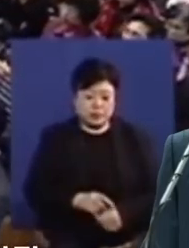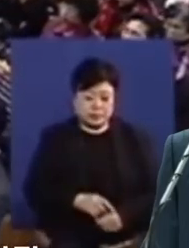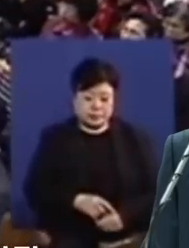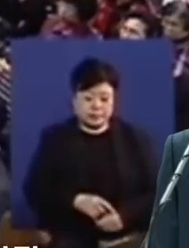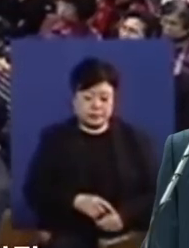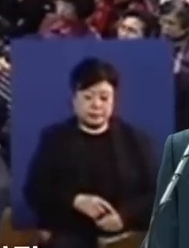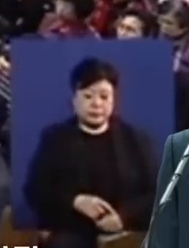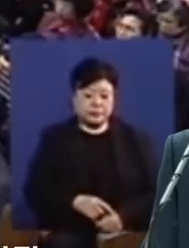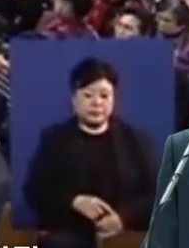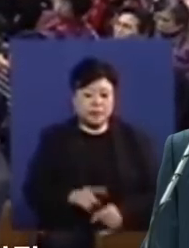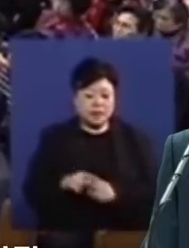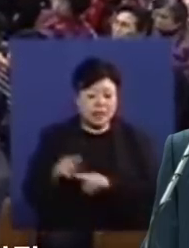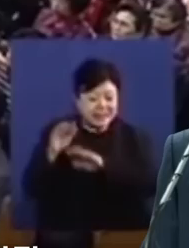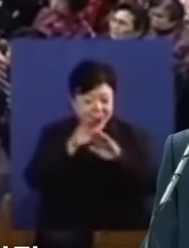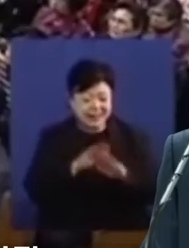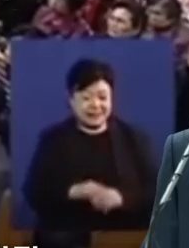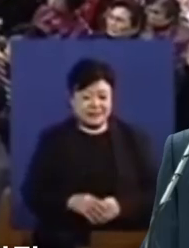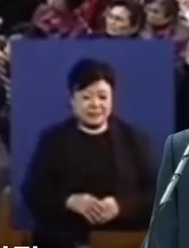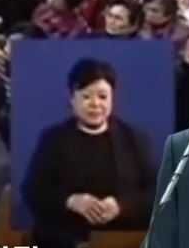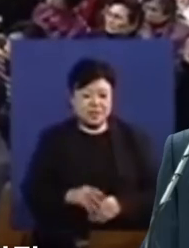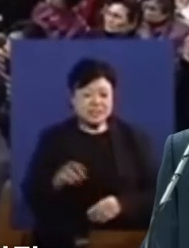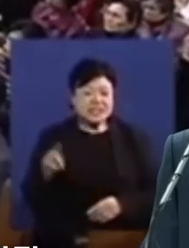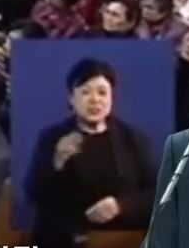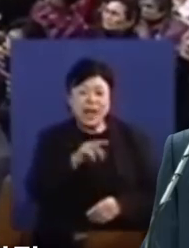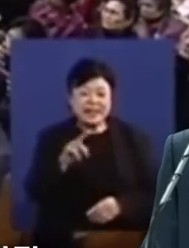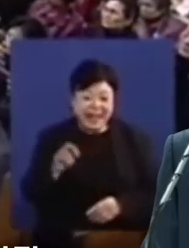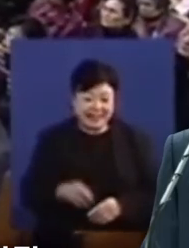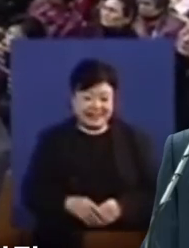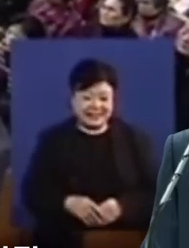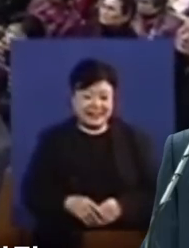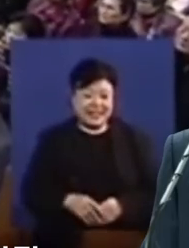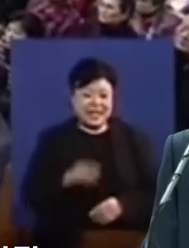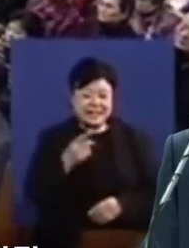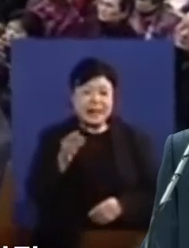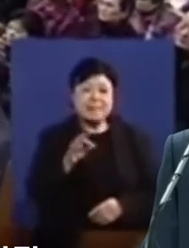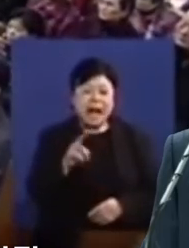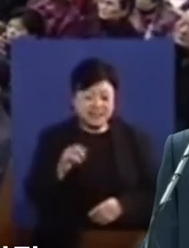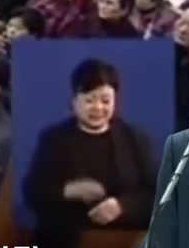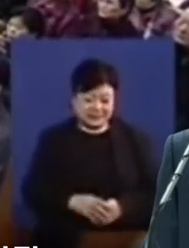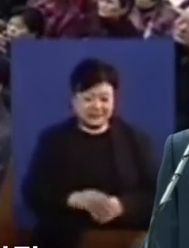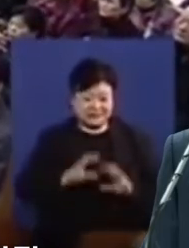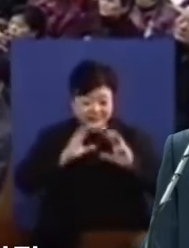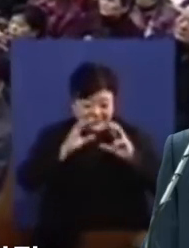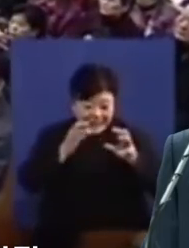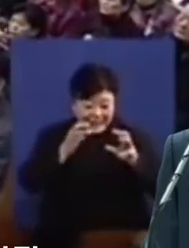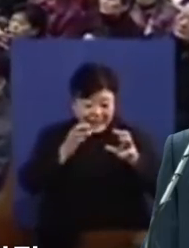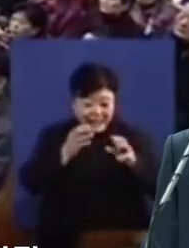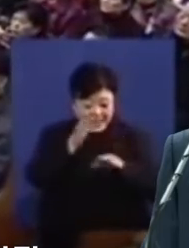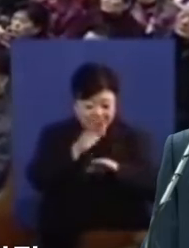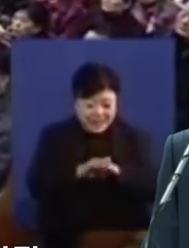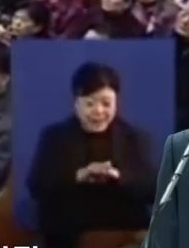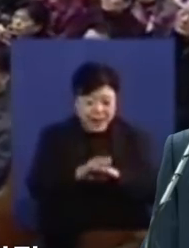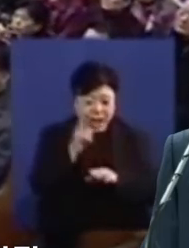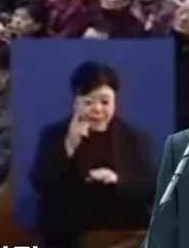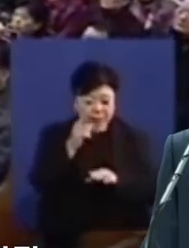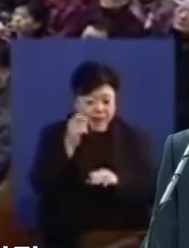있는 네덜란드, 스웨덴, 덴마크의 국민들 중 한 달에 한 번 정도 예배에 참석하는